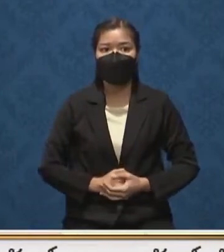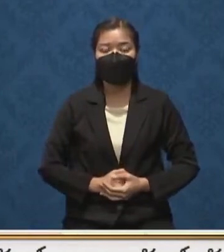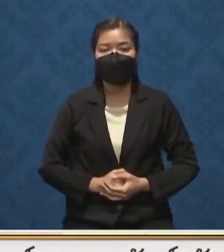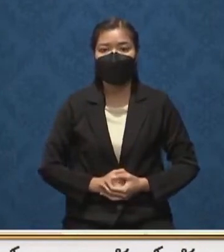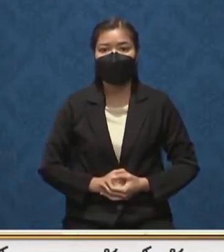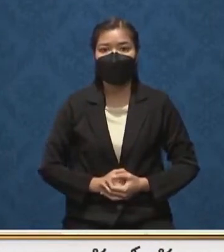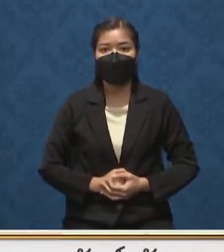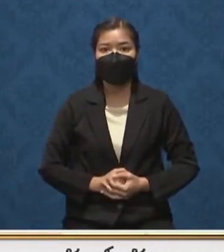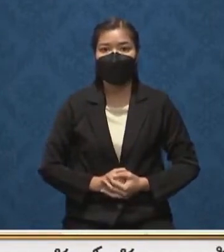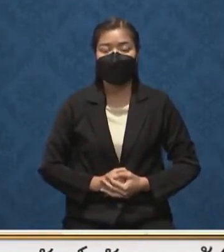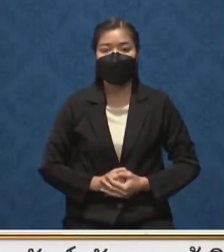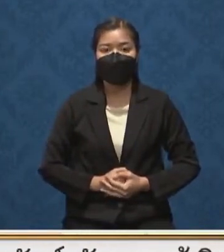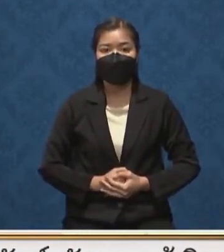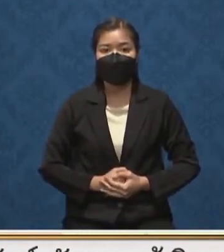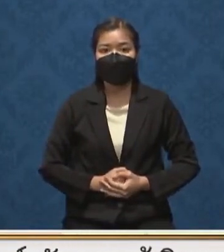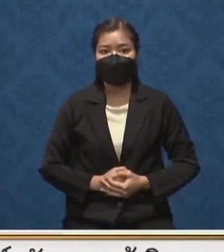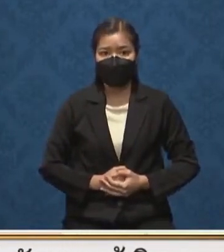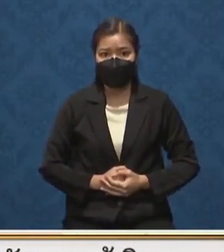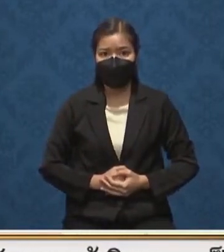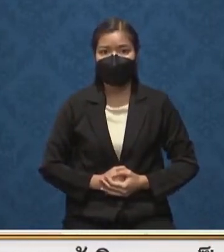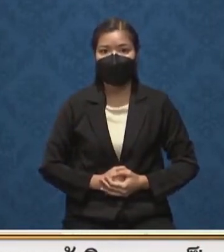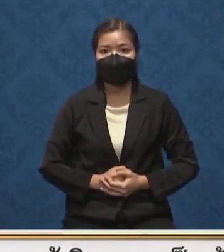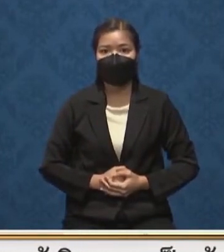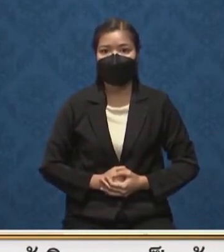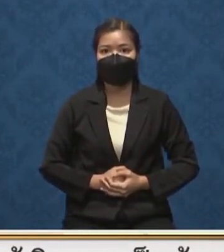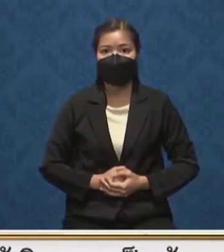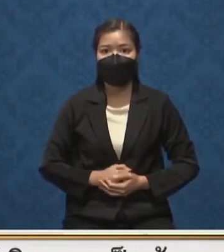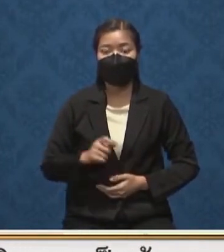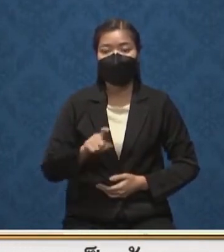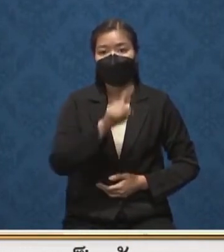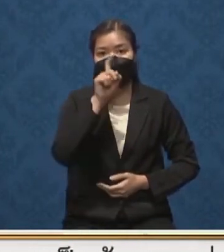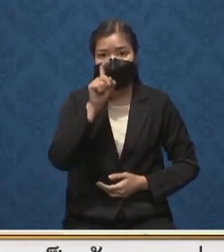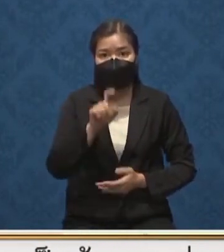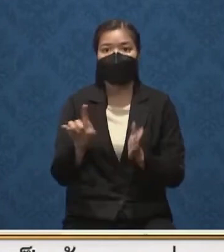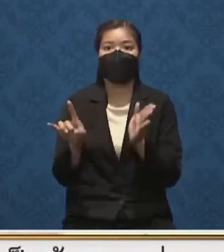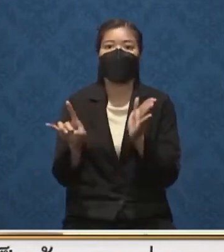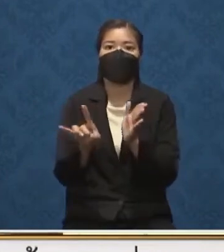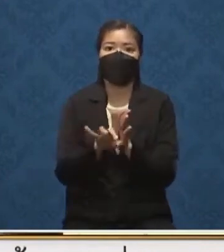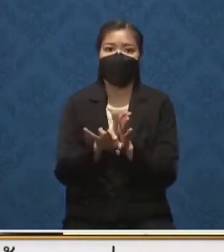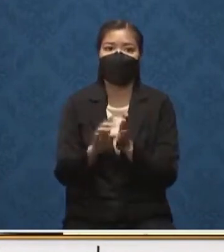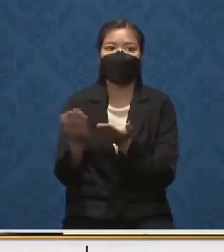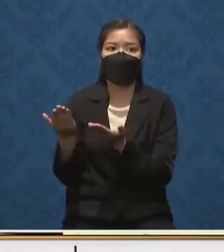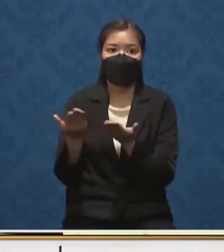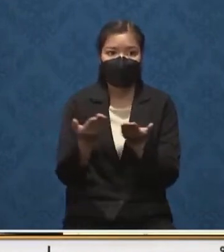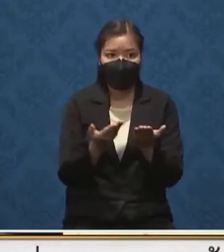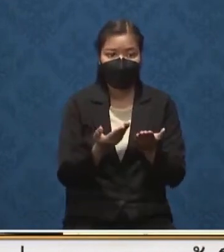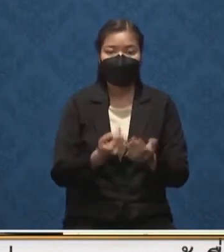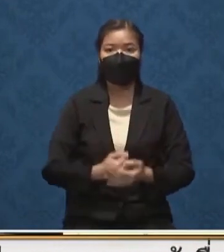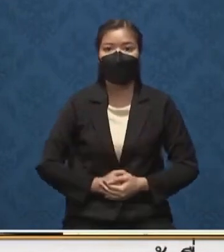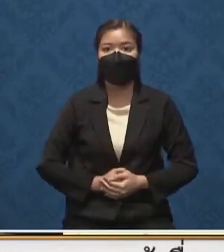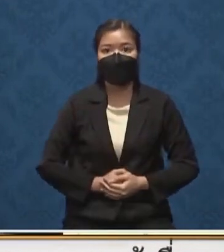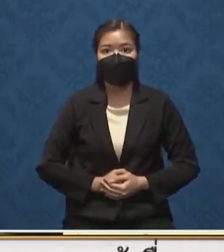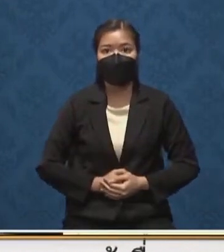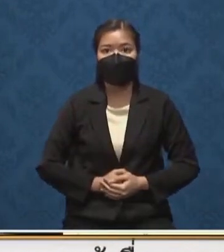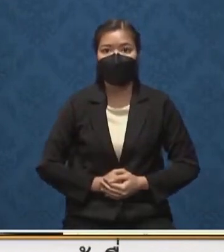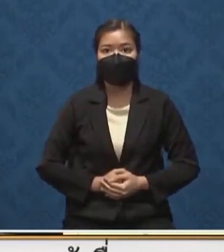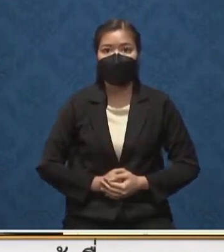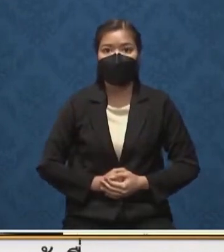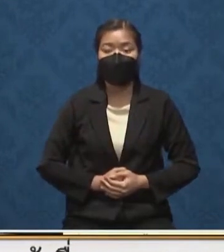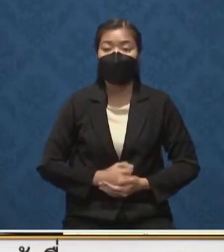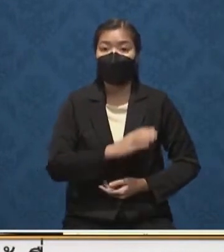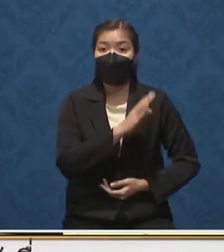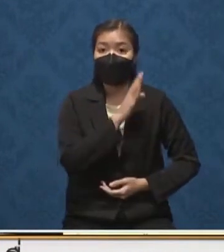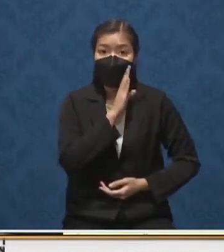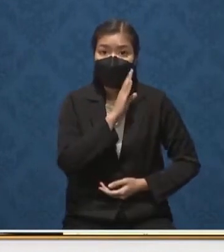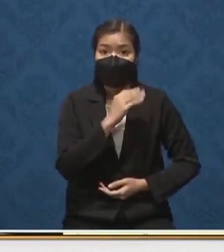ตอบครับคำถามสุดท้ายเชิญท่านสมชัยครับเชขอบคุณครับท่านประธานถ้าหากว่ามันมีอะไรที่เป็นการ